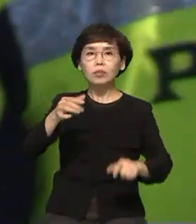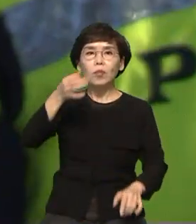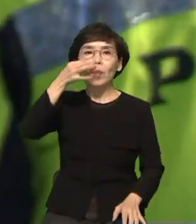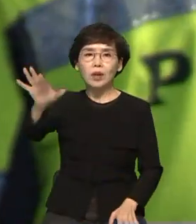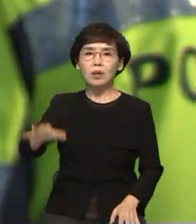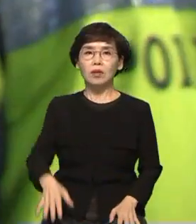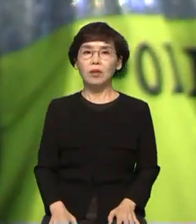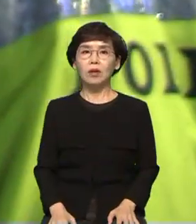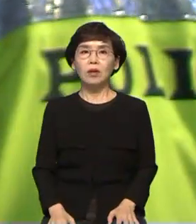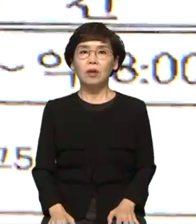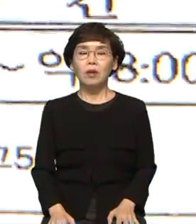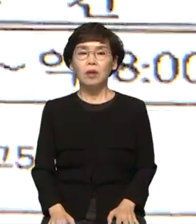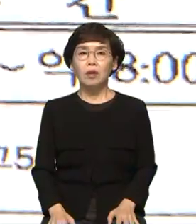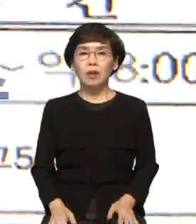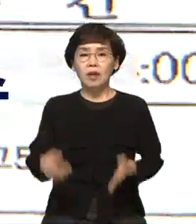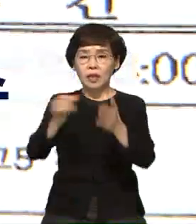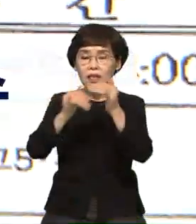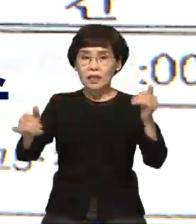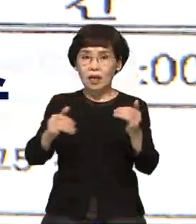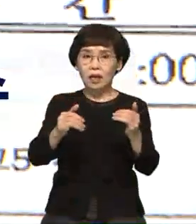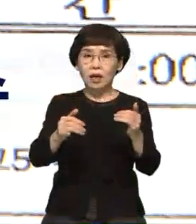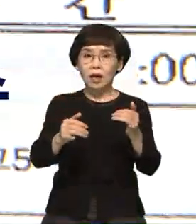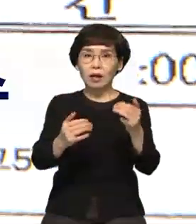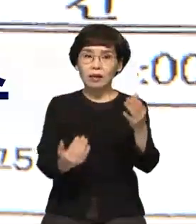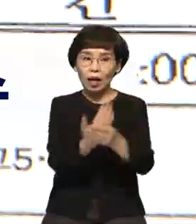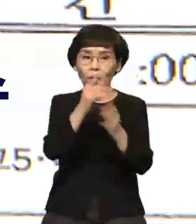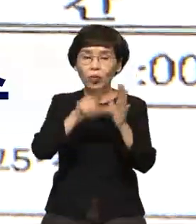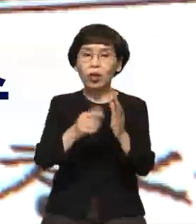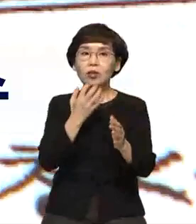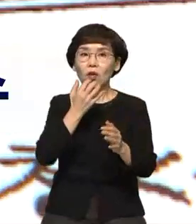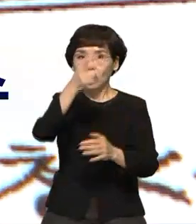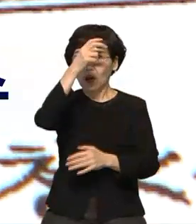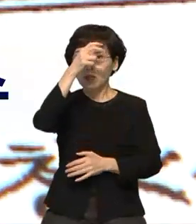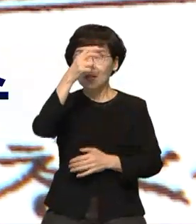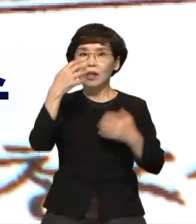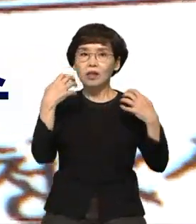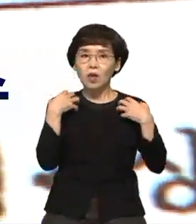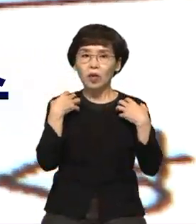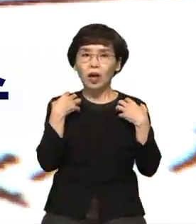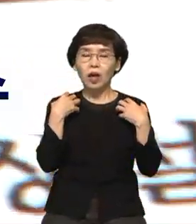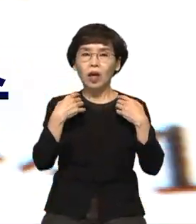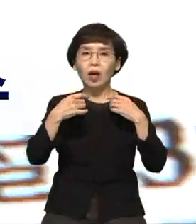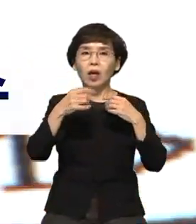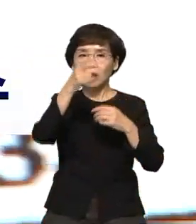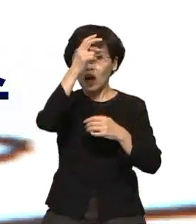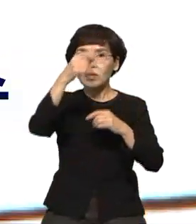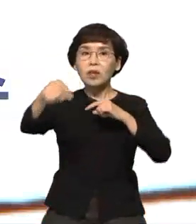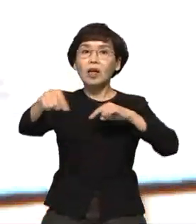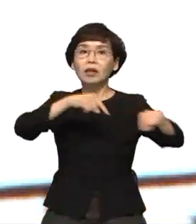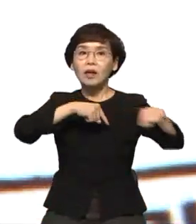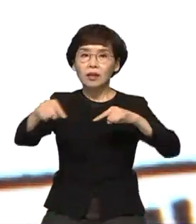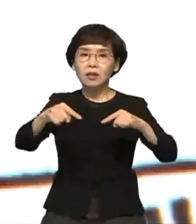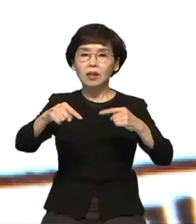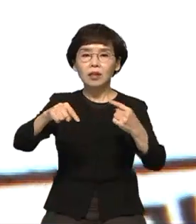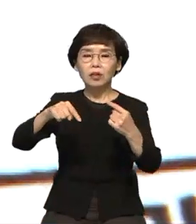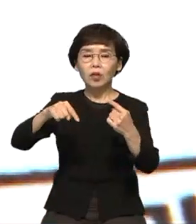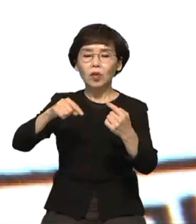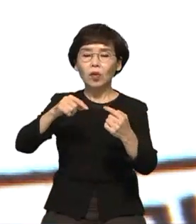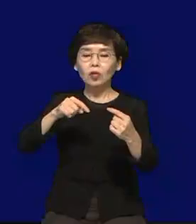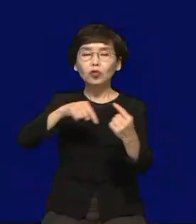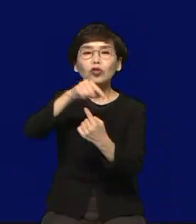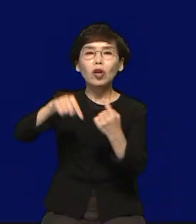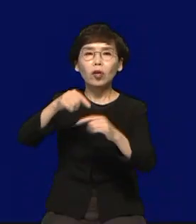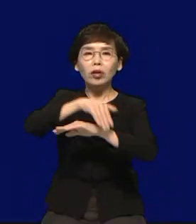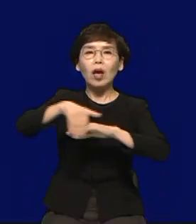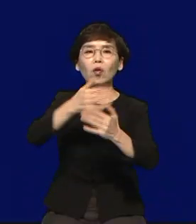어려웠습니다. 취재진이 입수한 사고 당일 서울경찰청의 경력, 즉 경찰 인력의 운용 계획입니다.